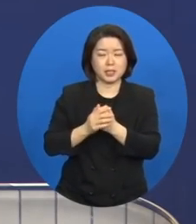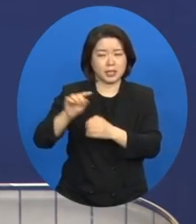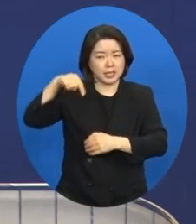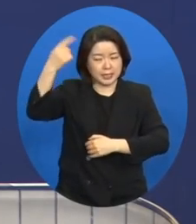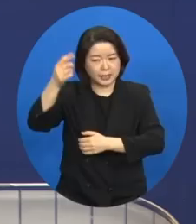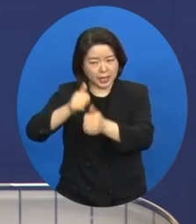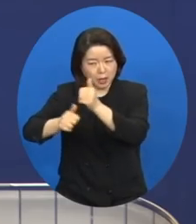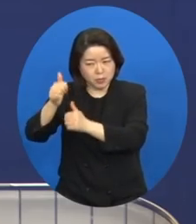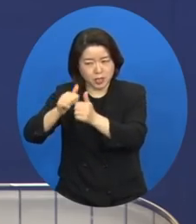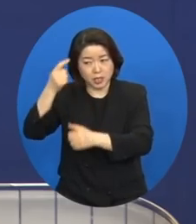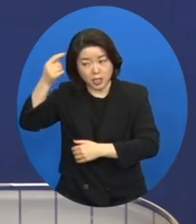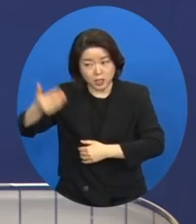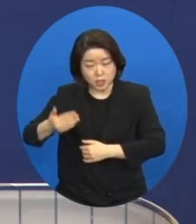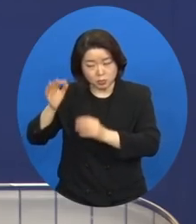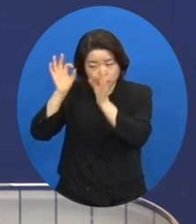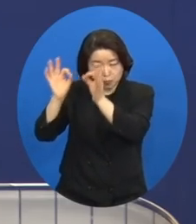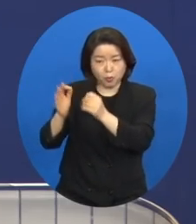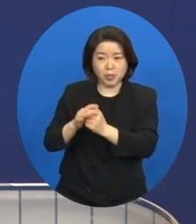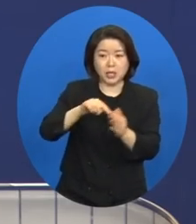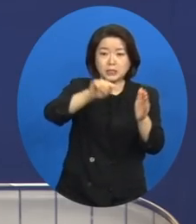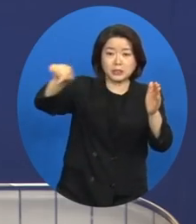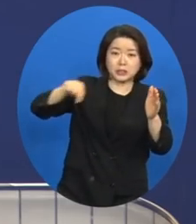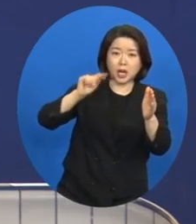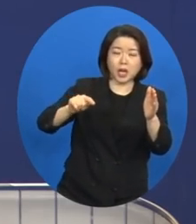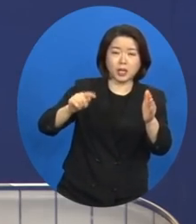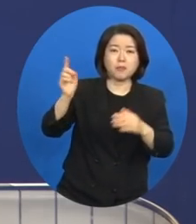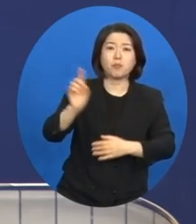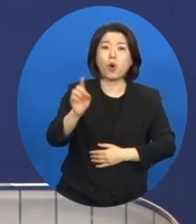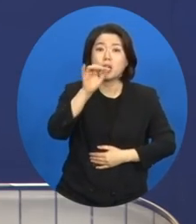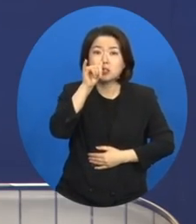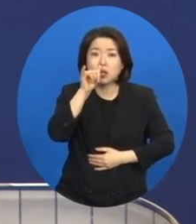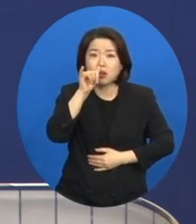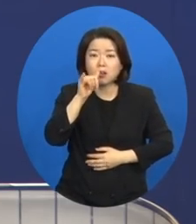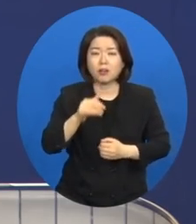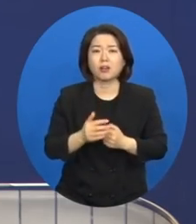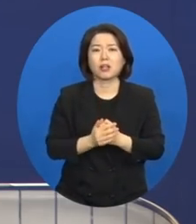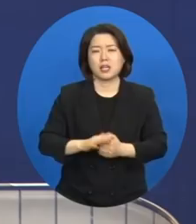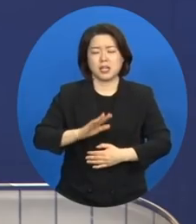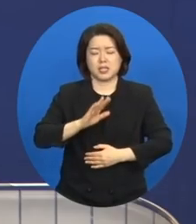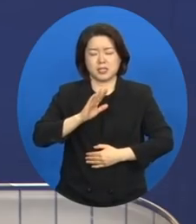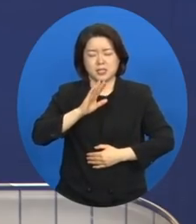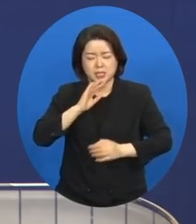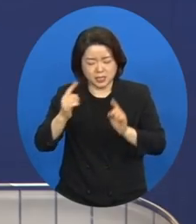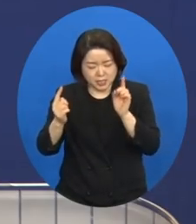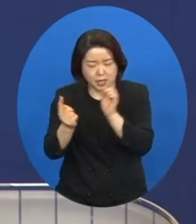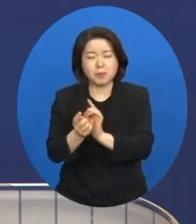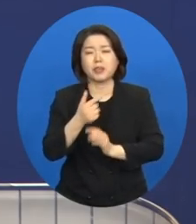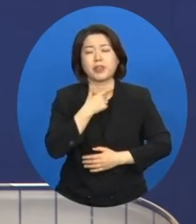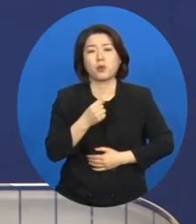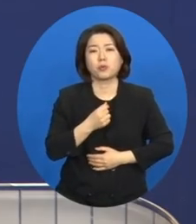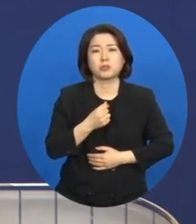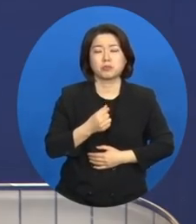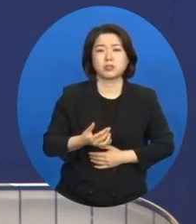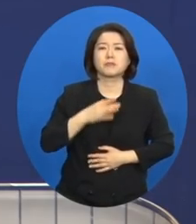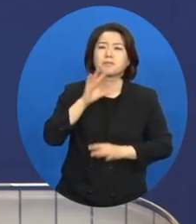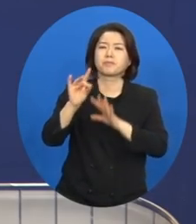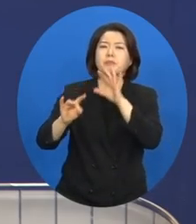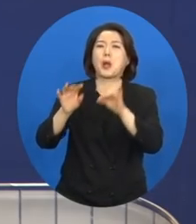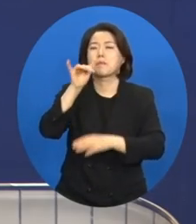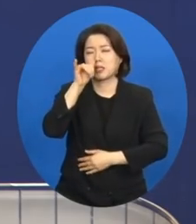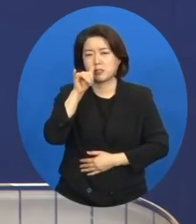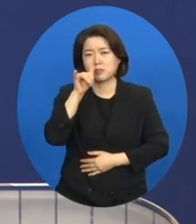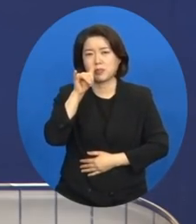잘 들어보면 그들 안에 무엇이 있는지 아십니까? 그들 안에 바로 진짜를 만나고 싶은 갈망이 있다는 것을 여러분 아셔야